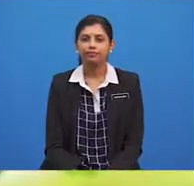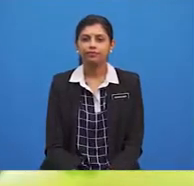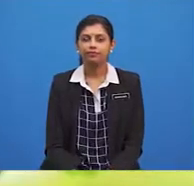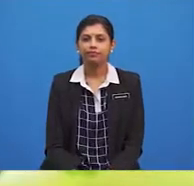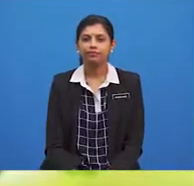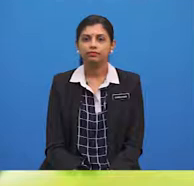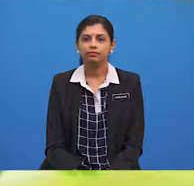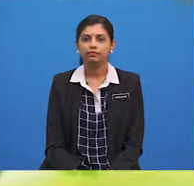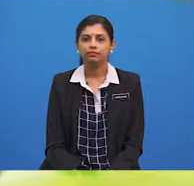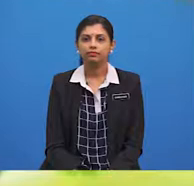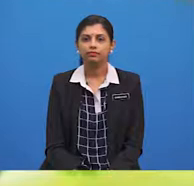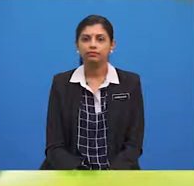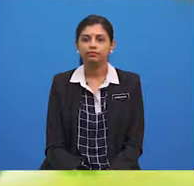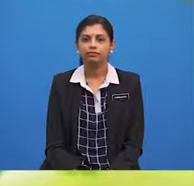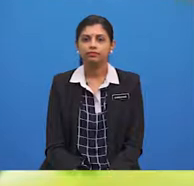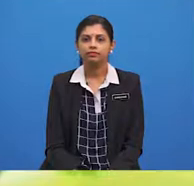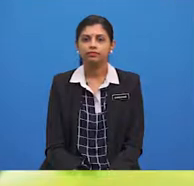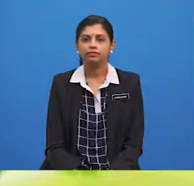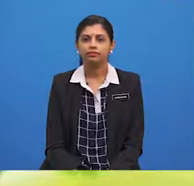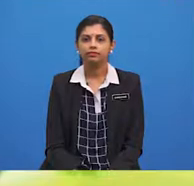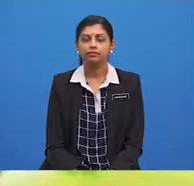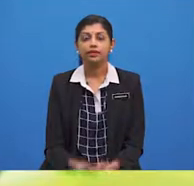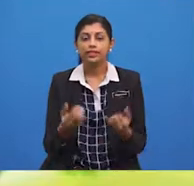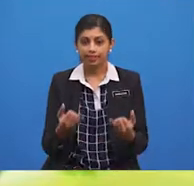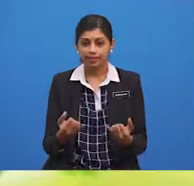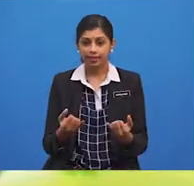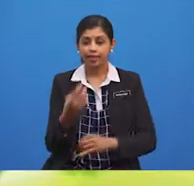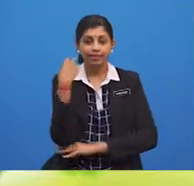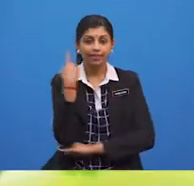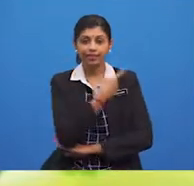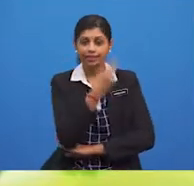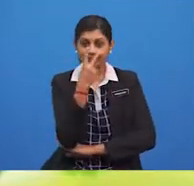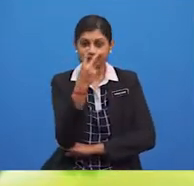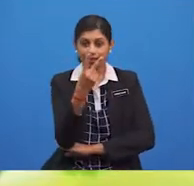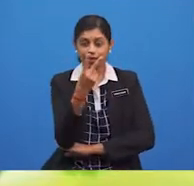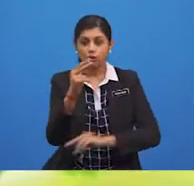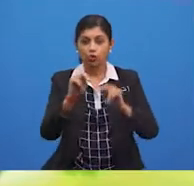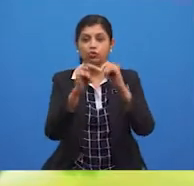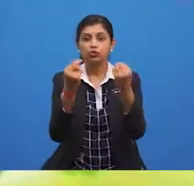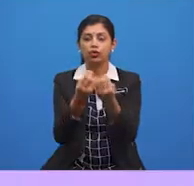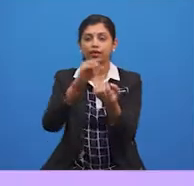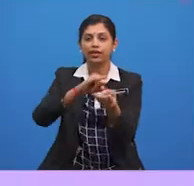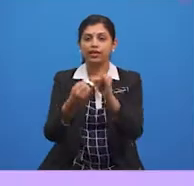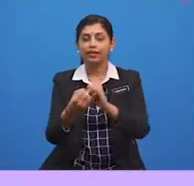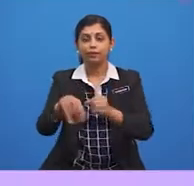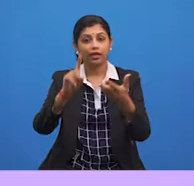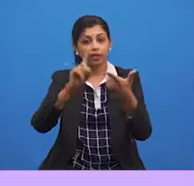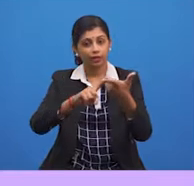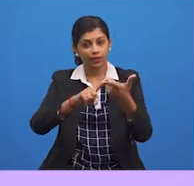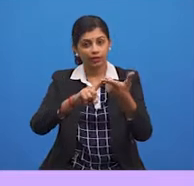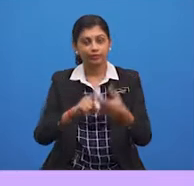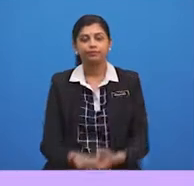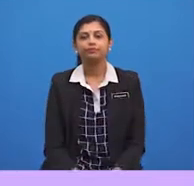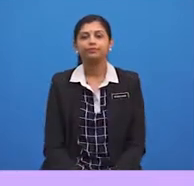Baiklah, sekarang kita kenali pula zon iklim yang kedua, iaitu